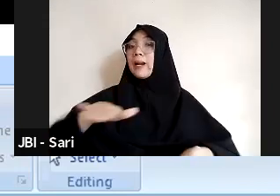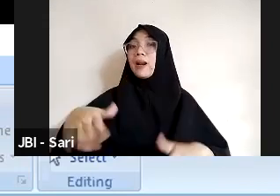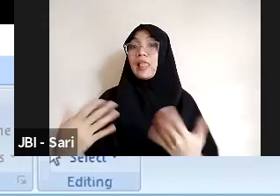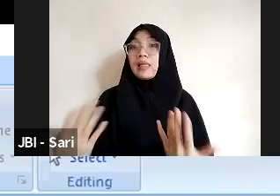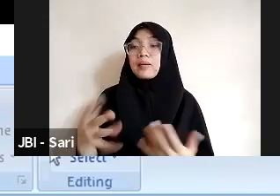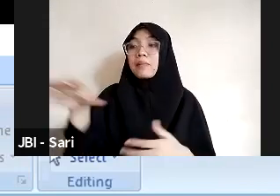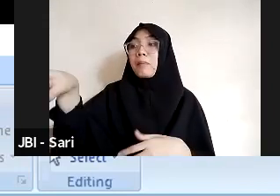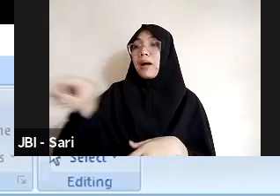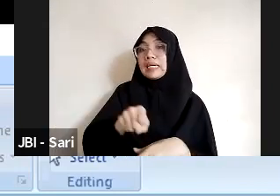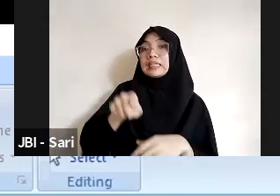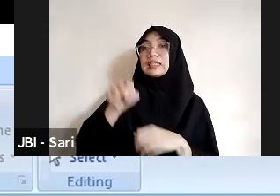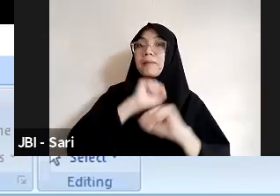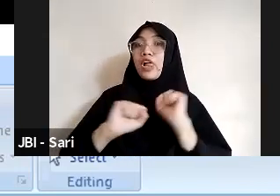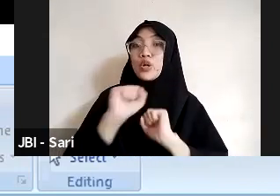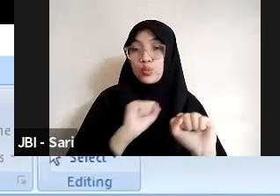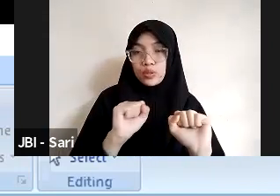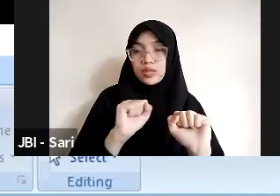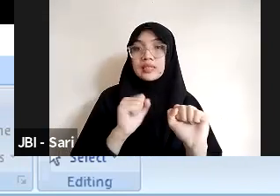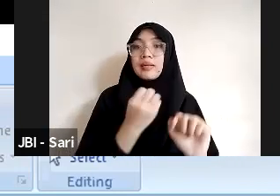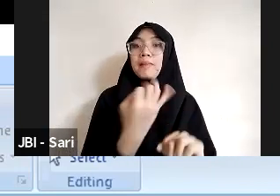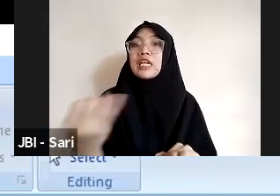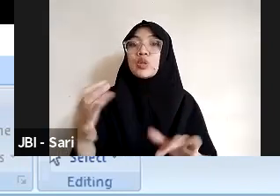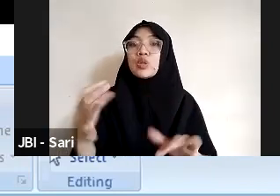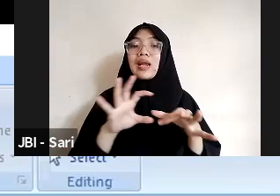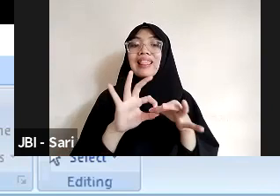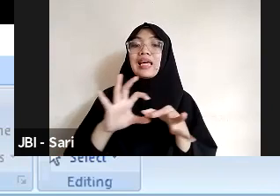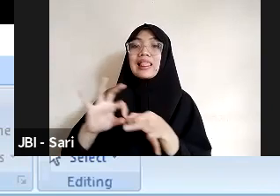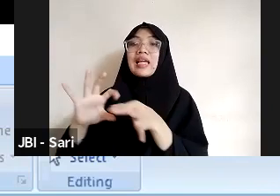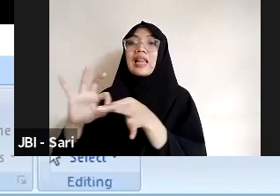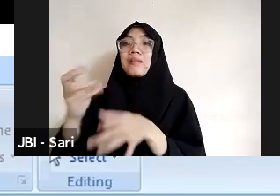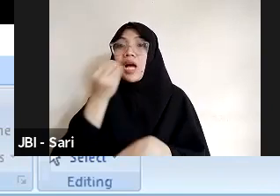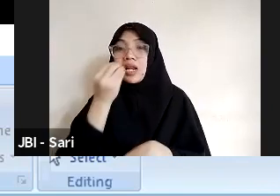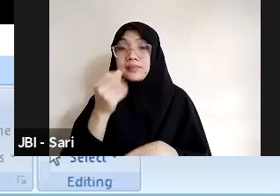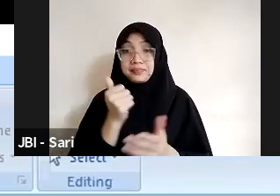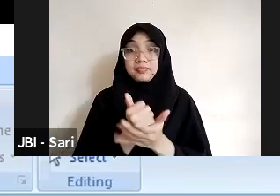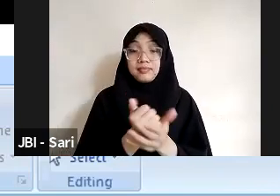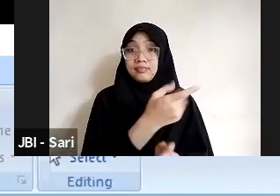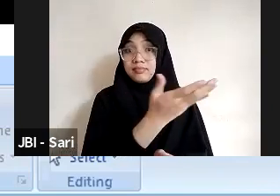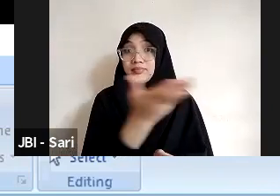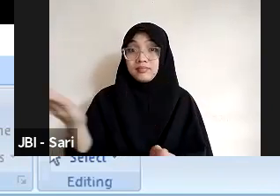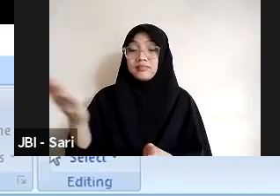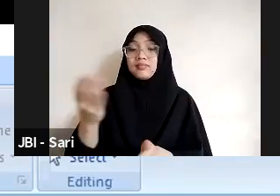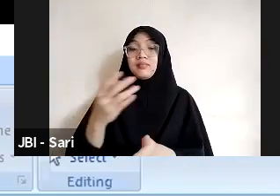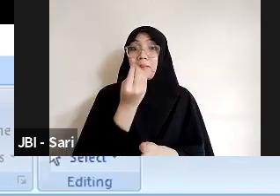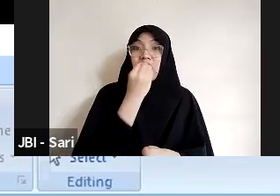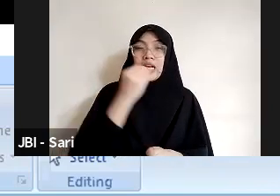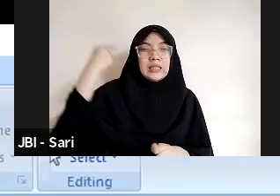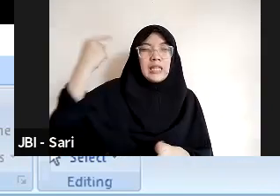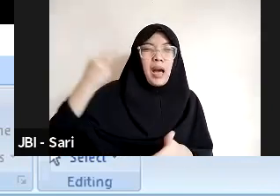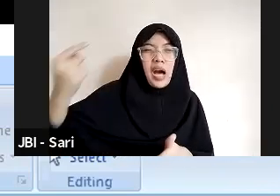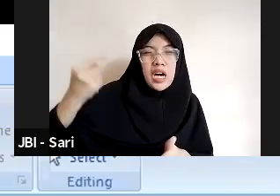mengajak melakukan ini penghitungan rantai makanan. Sebenarnya makanan yang kita makan itu sehari-harinya itu